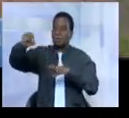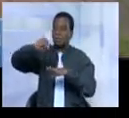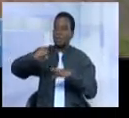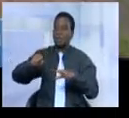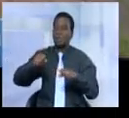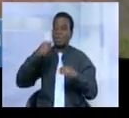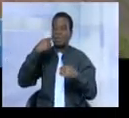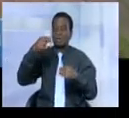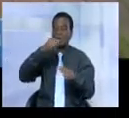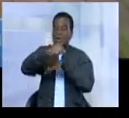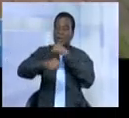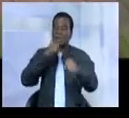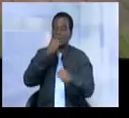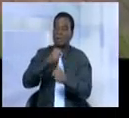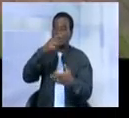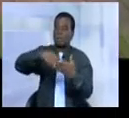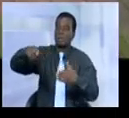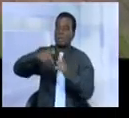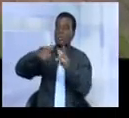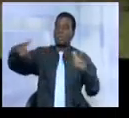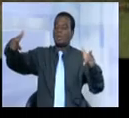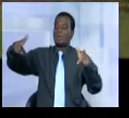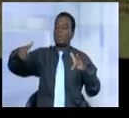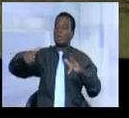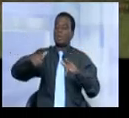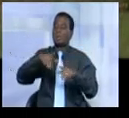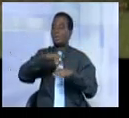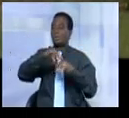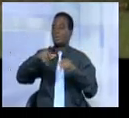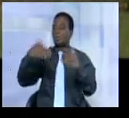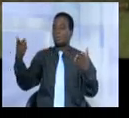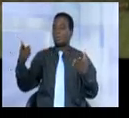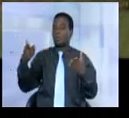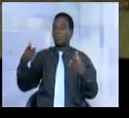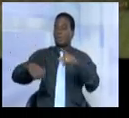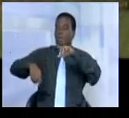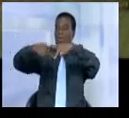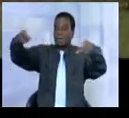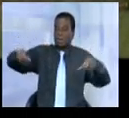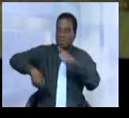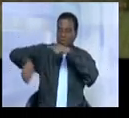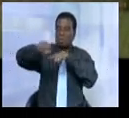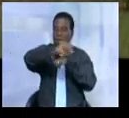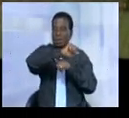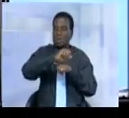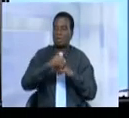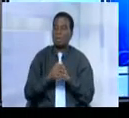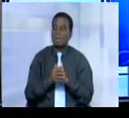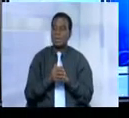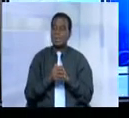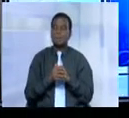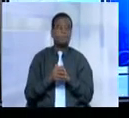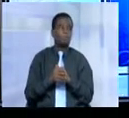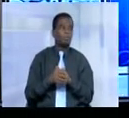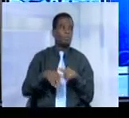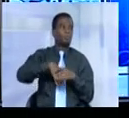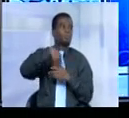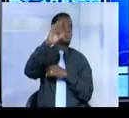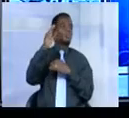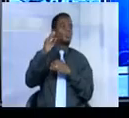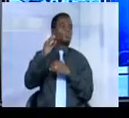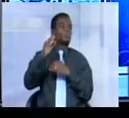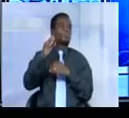cette année la réhabilitation et l'extension des infrastructures sportives et culturelles au sein des universités. Hors de nos